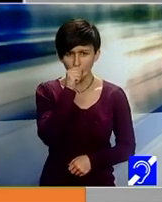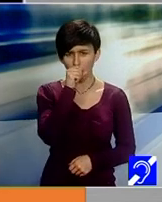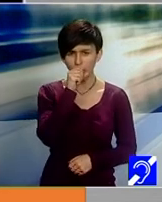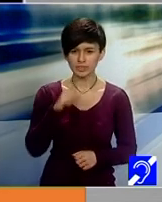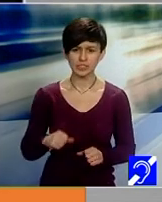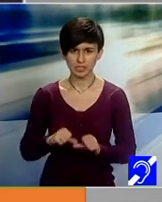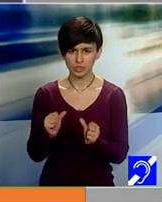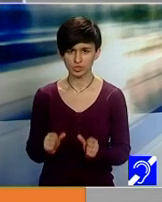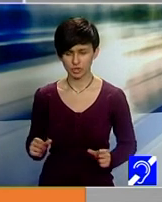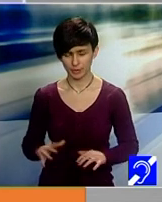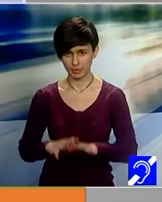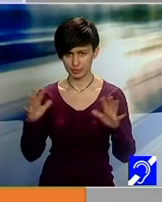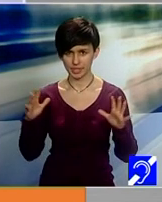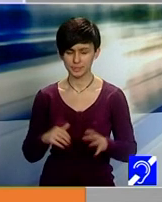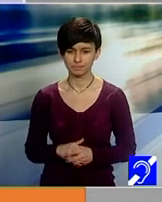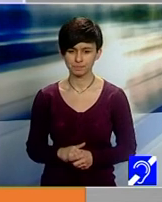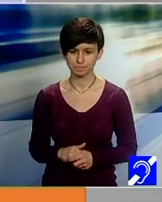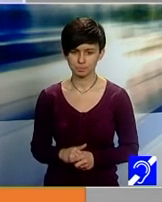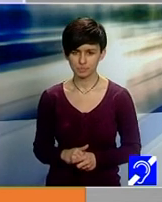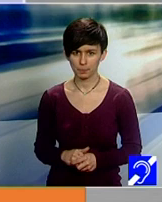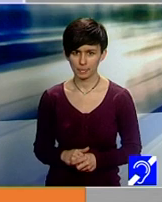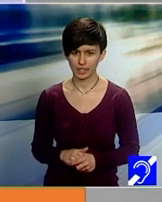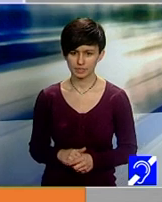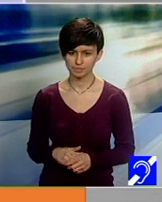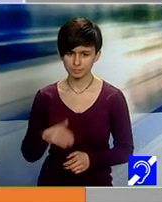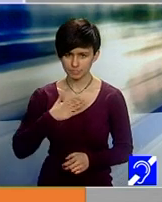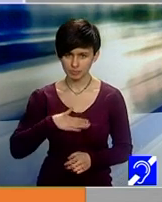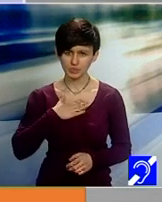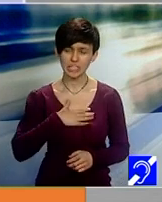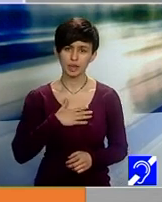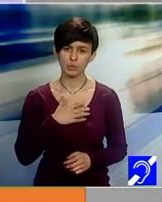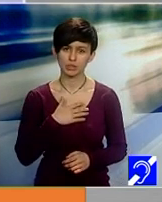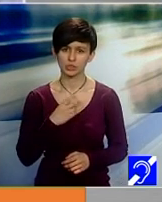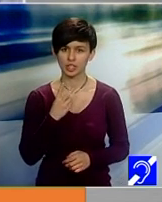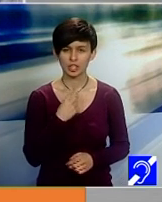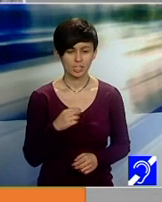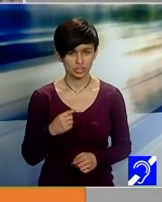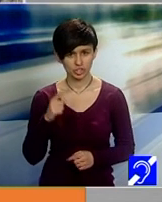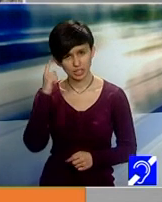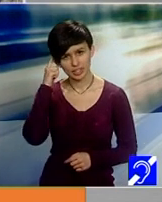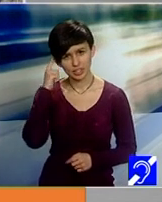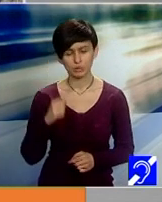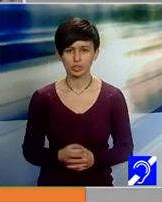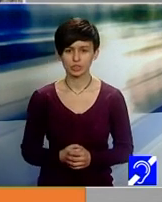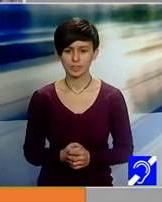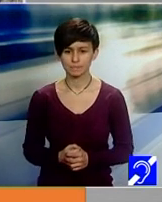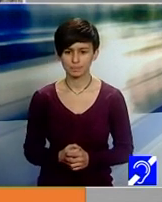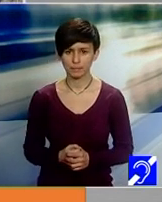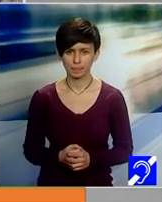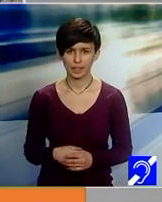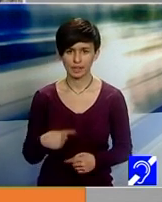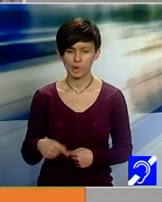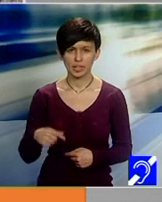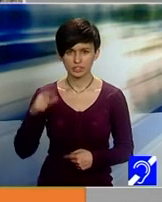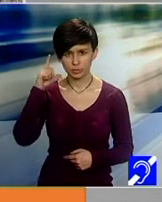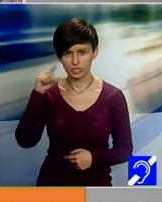Au prins chiar foarte bine la ei. Deja ne știu, când ajungem acolo, înainte de a ajunge la schimbul de semințe, trebuie